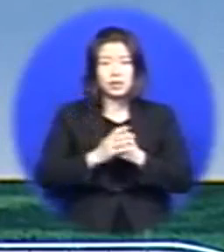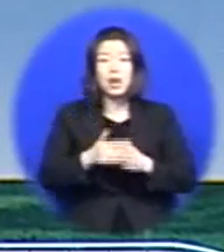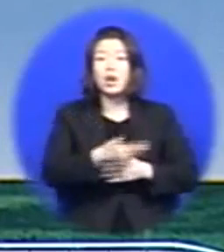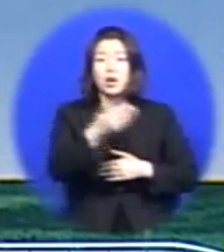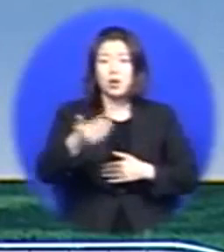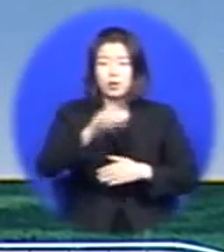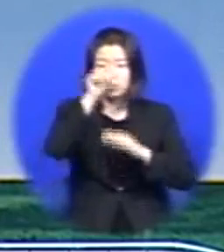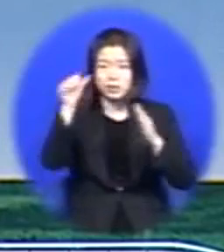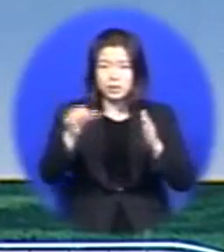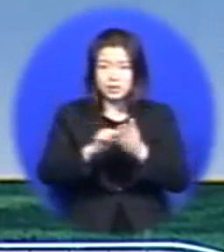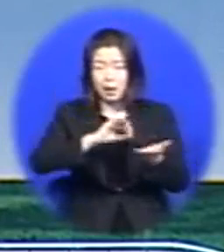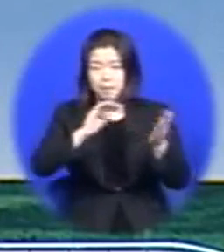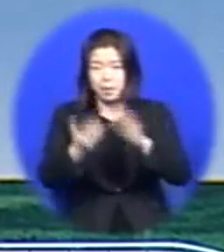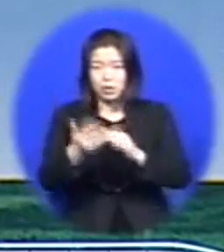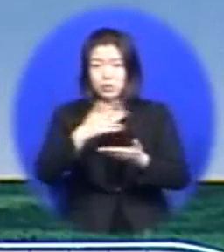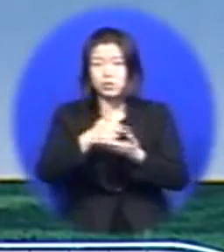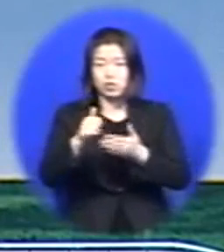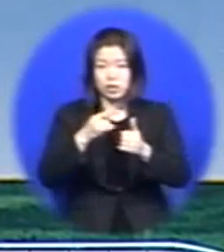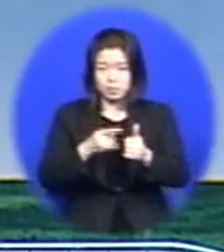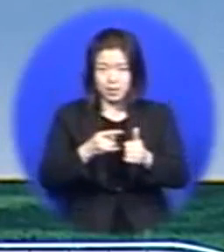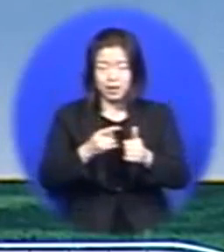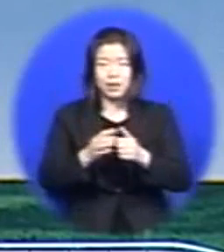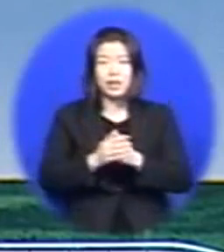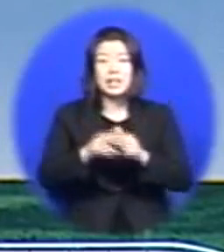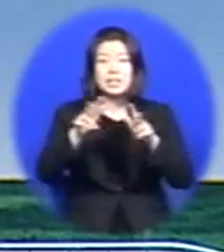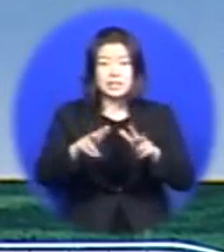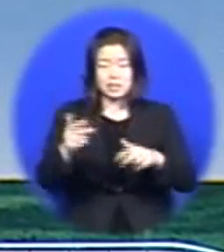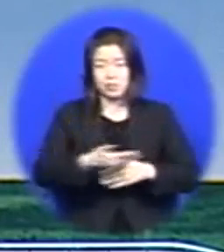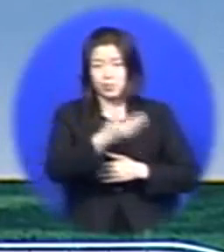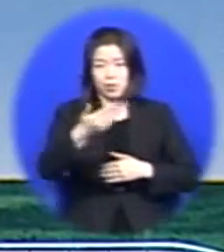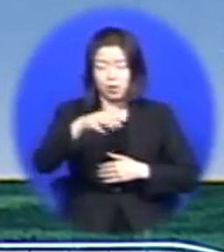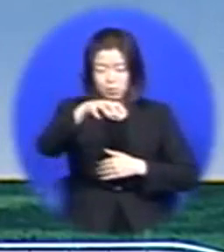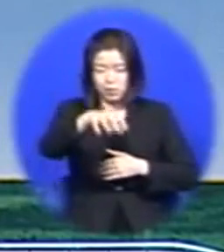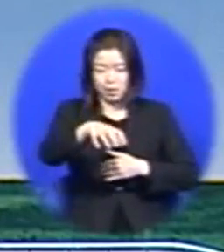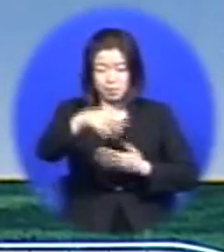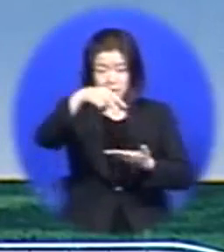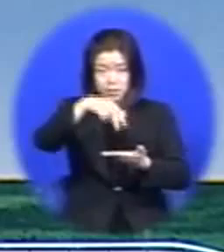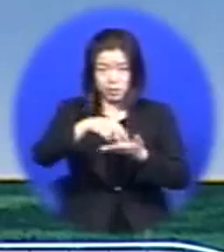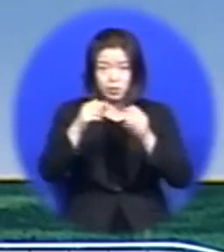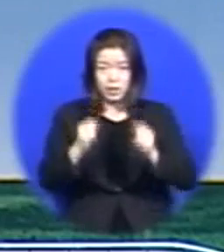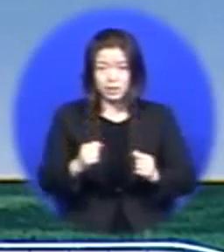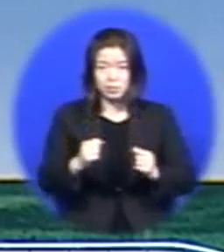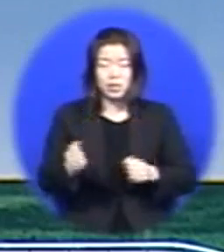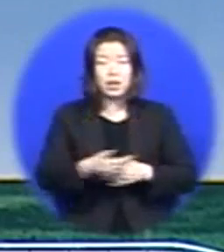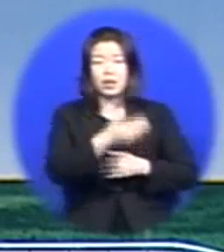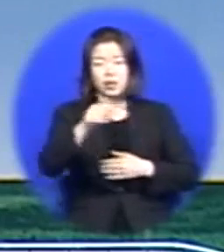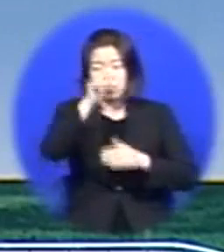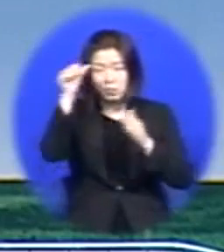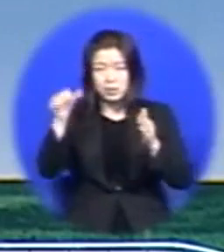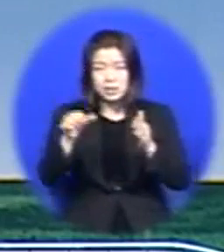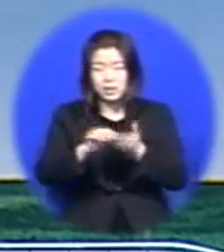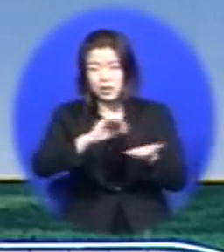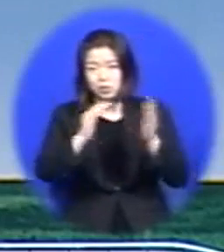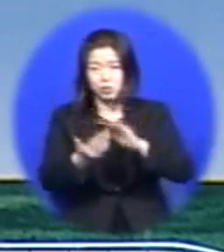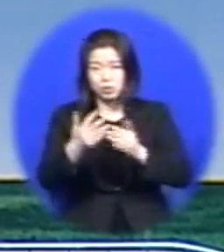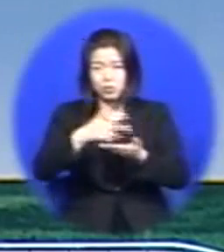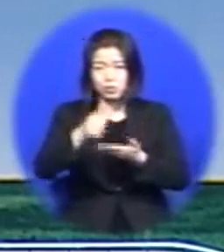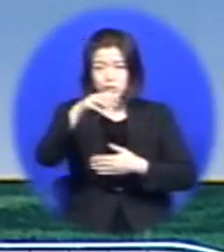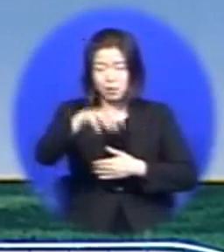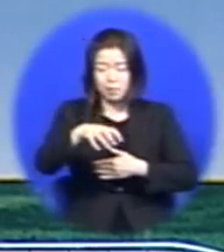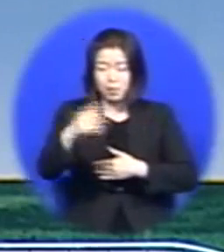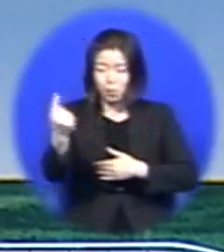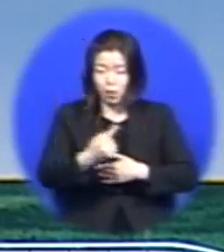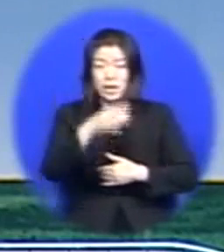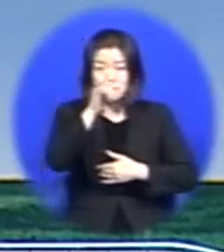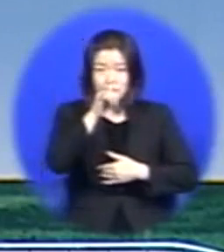여러분의 인생을 뒤바꾸실 주님께 지금 여러분 앞에 서 있습니다. 여러분의 인생을 뒤바꾸시는 주님 앞에 지금 와